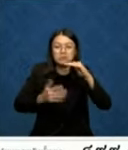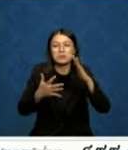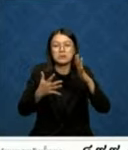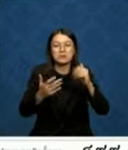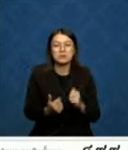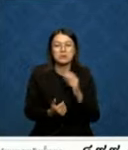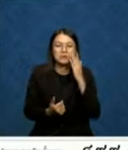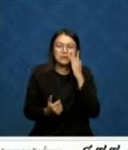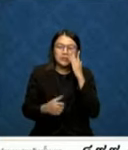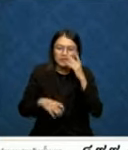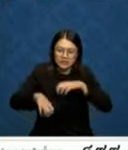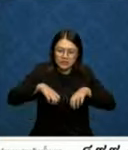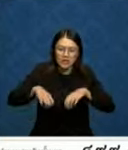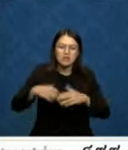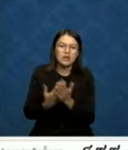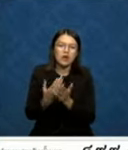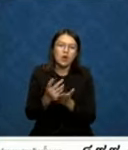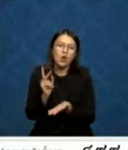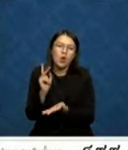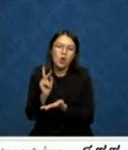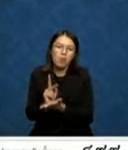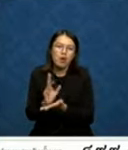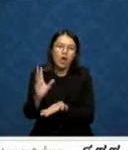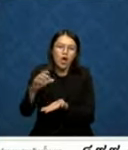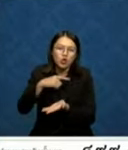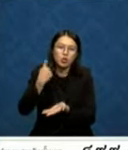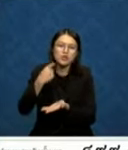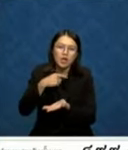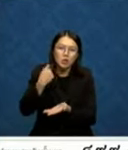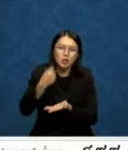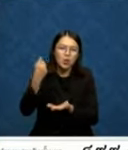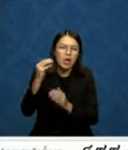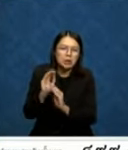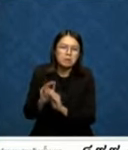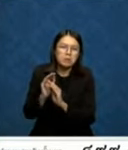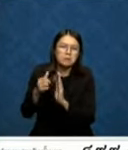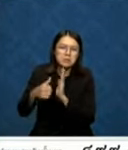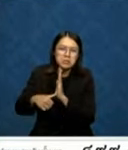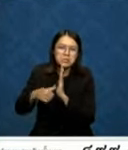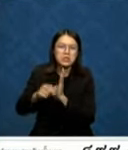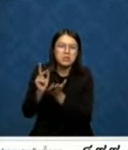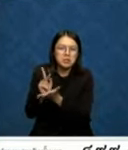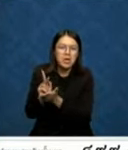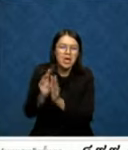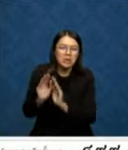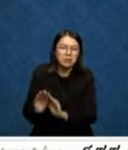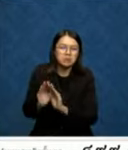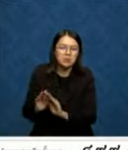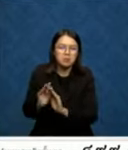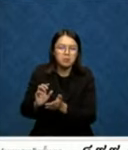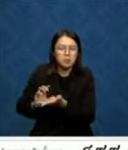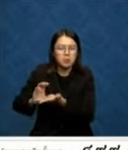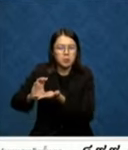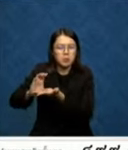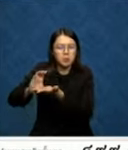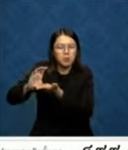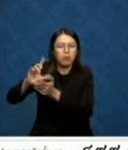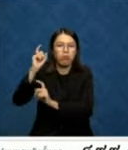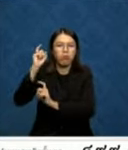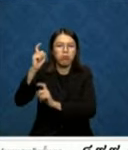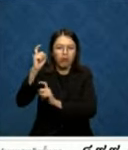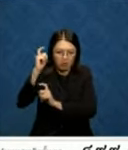คลังผ่านการทำงบประมาณขาดดุลเรื้อรังและพอกพูนหนี้สาธารณะไปเรื่อยๆแบบนี้อันตราย